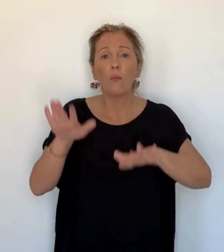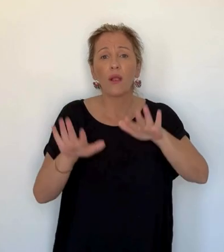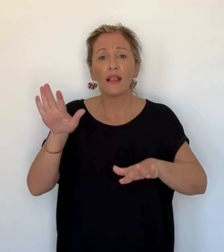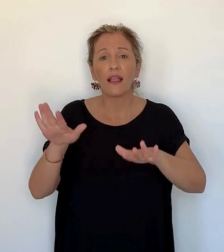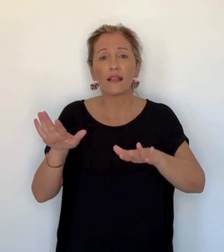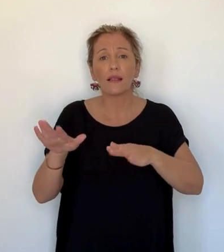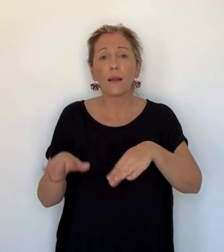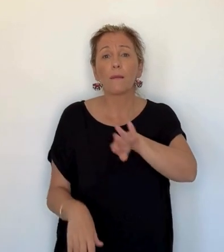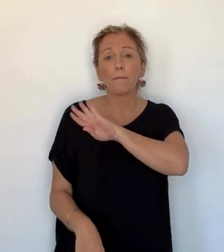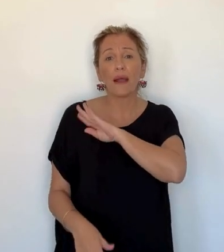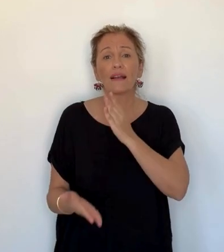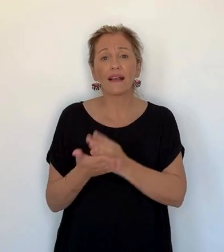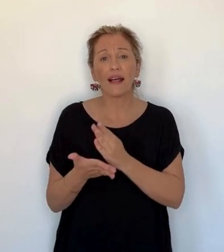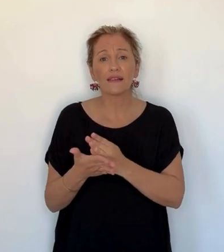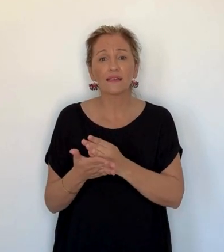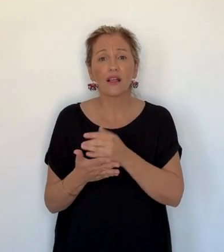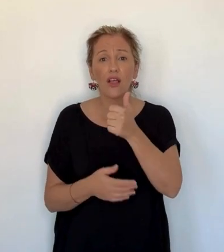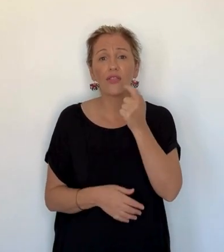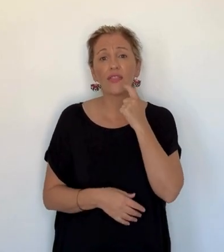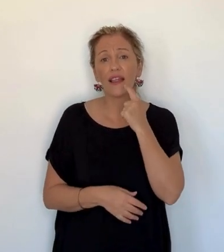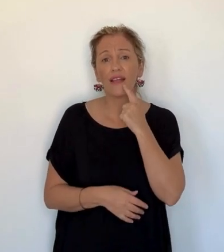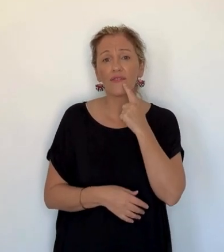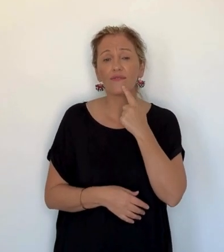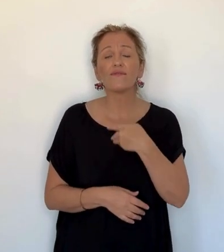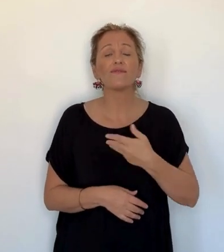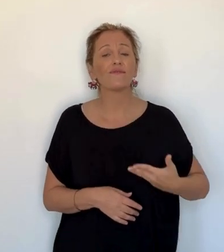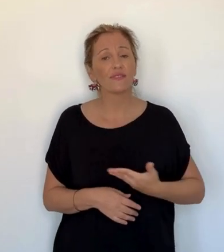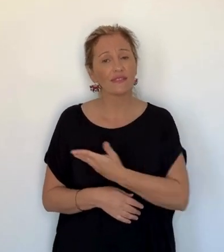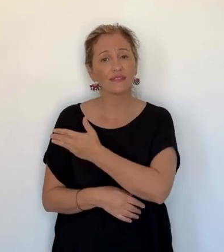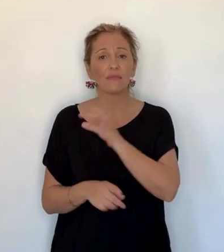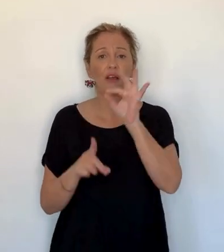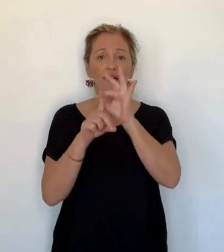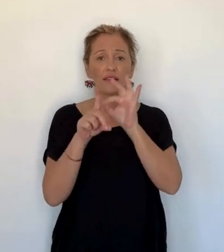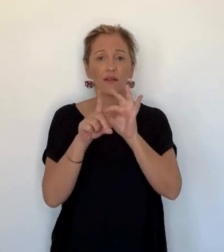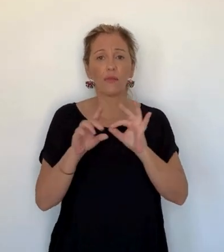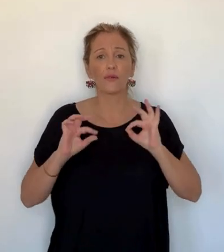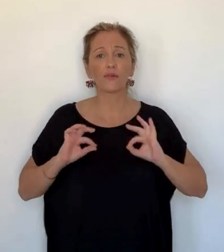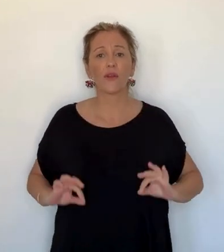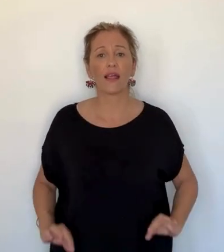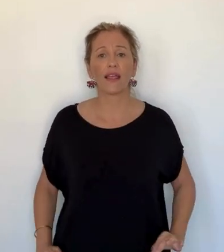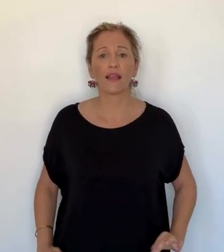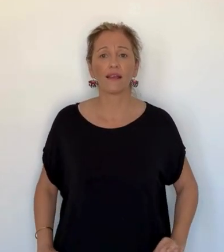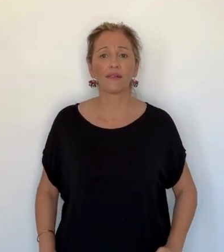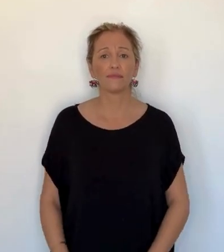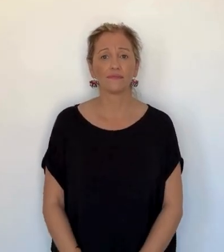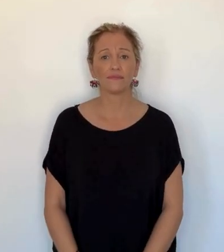l'enjeu de ce séminaire. Selon l'Éducation nationale, en moyenne, plus d'un élève par classe est victime de harcèlement scolaire.